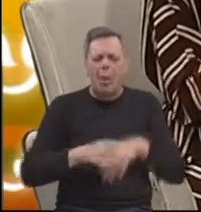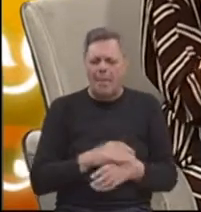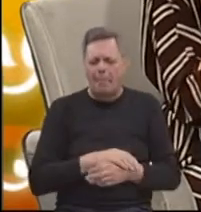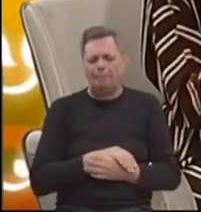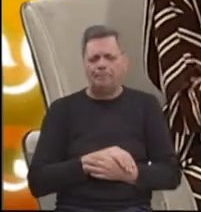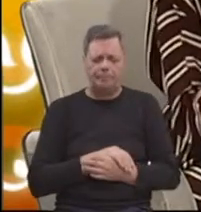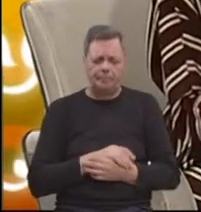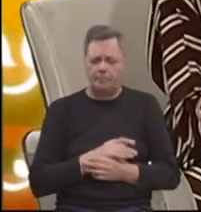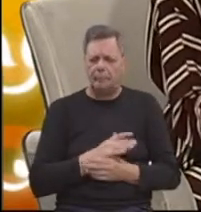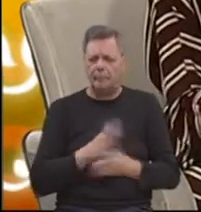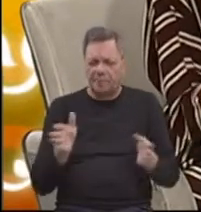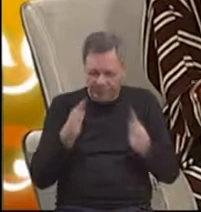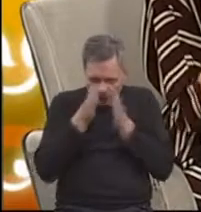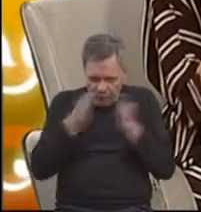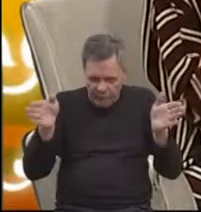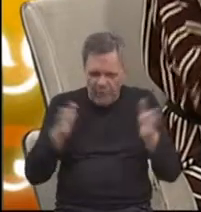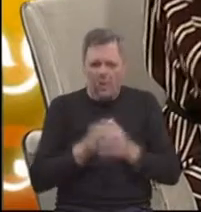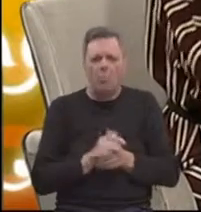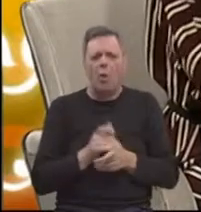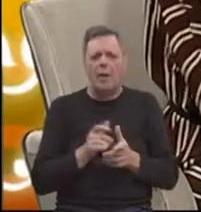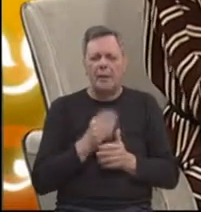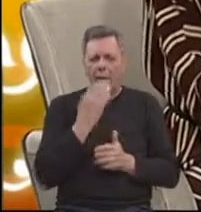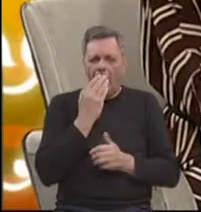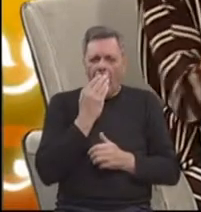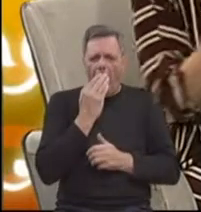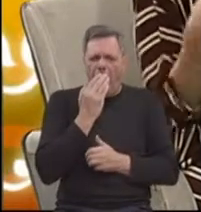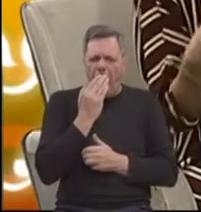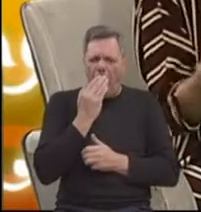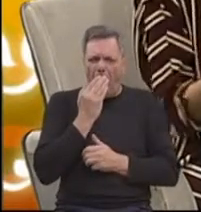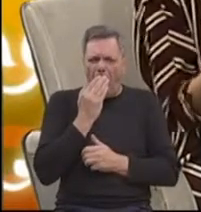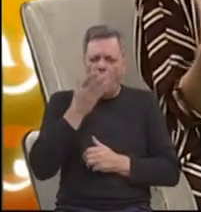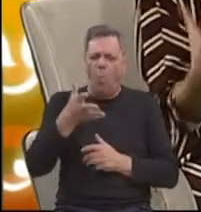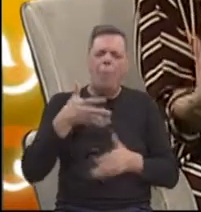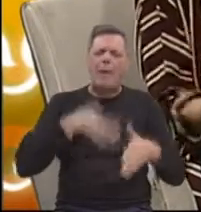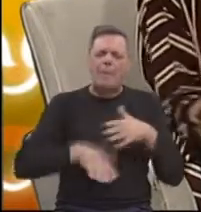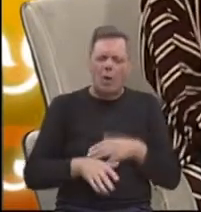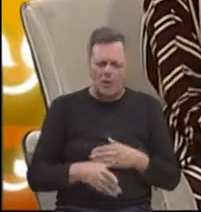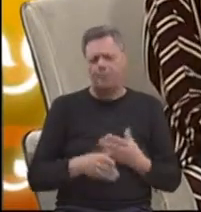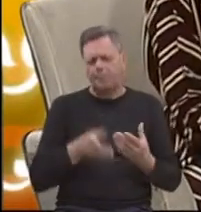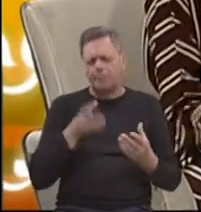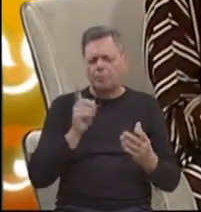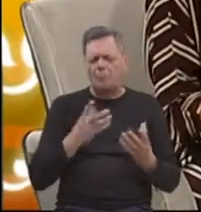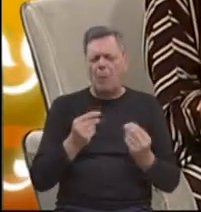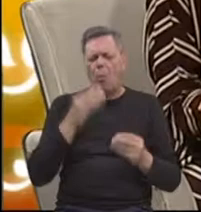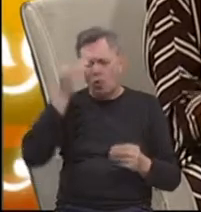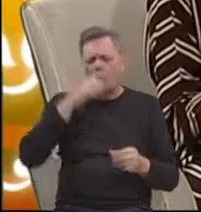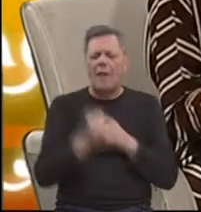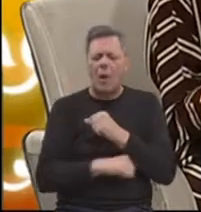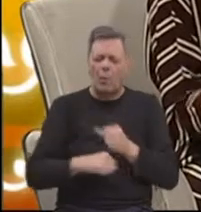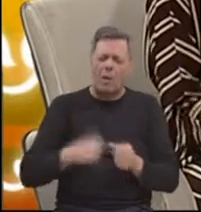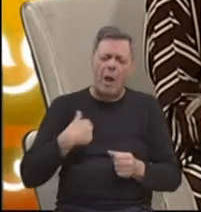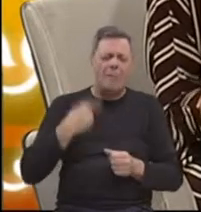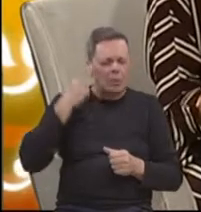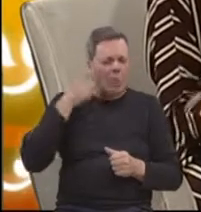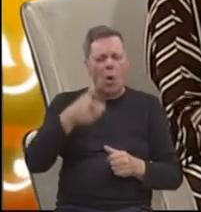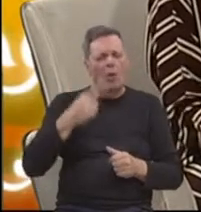nekakav veći pogled, bliži pogled u taj metabolizam koji naravno puno o tome uče na fakultetu, ali mi želimo da oni